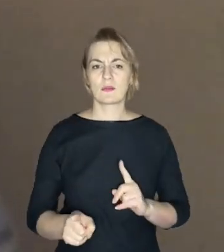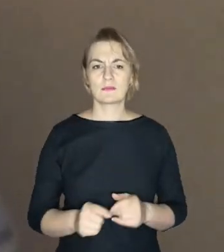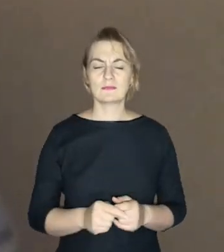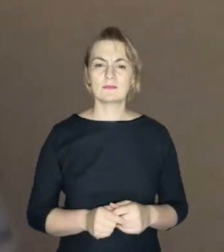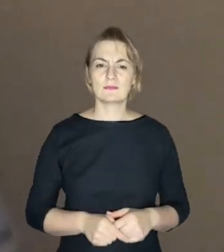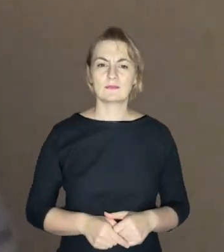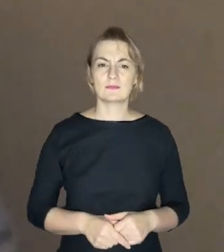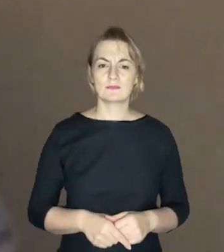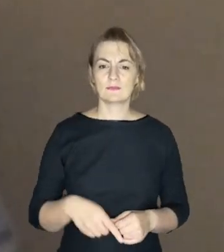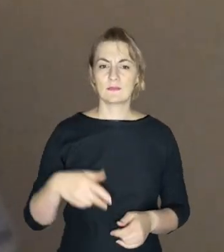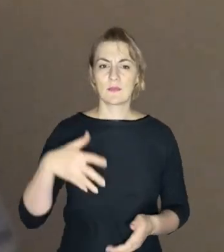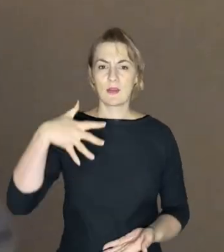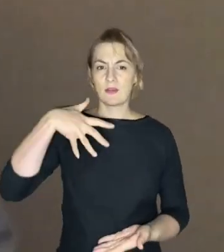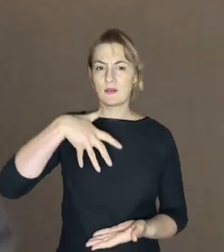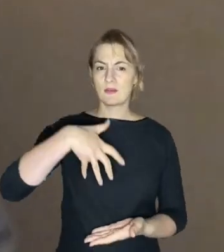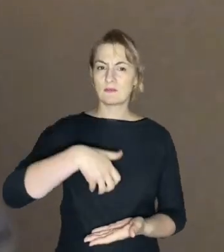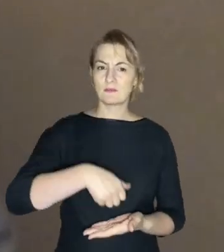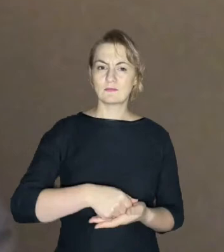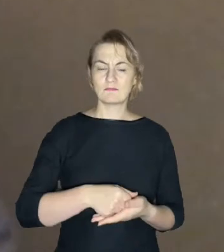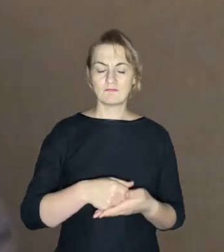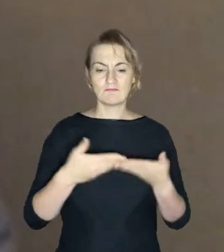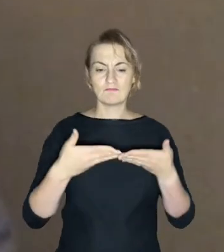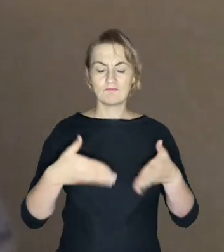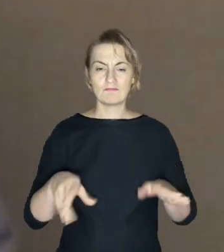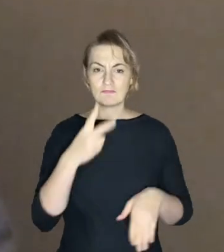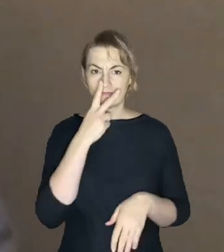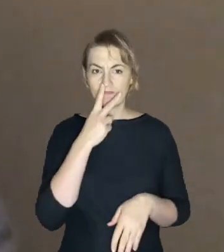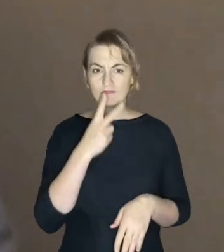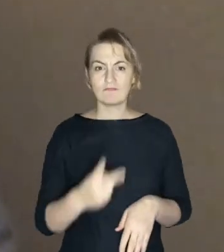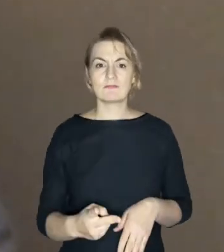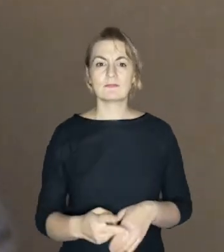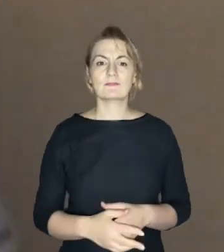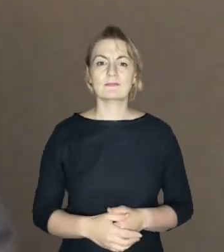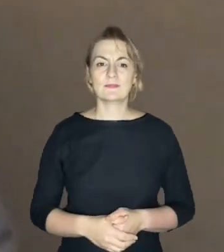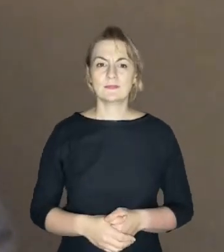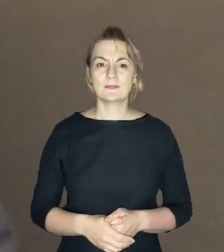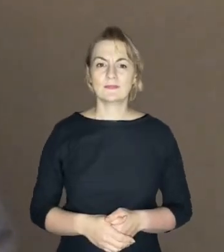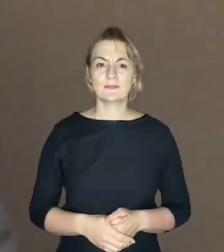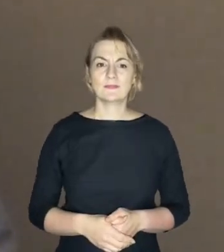dno otwartym ukaże się oczom.